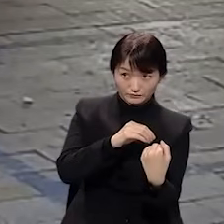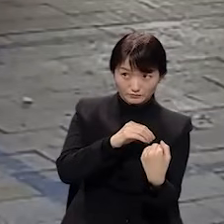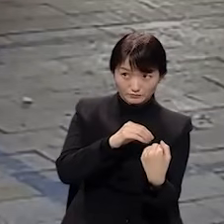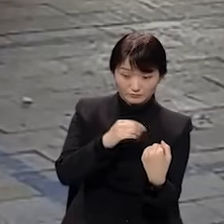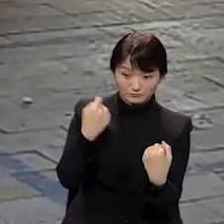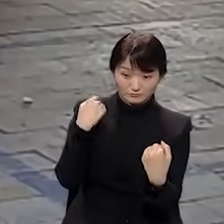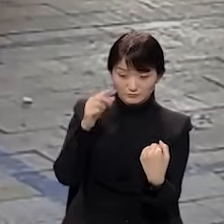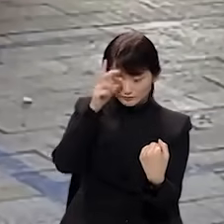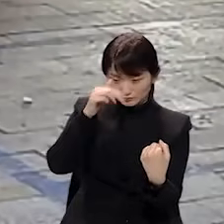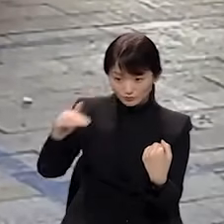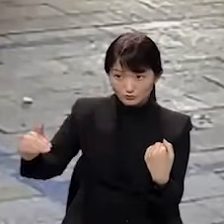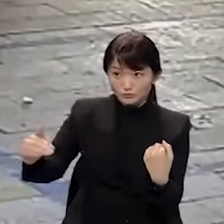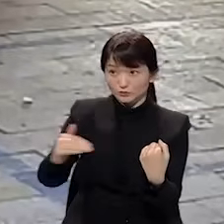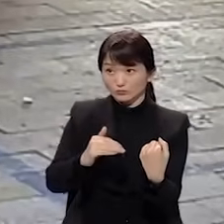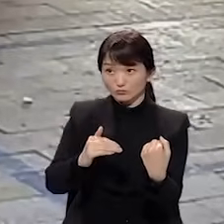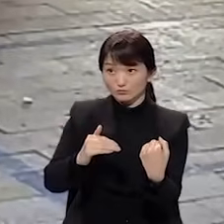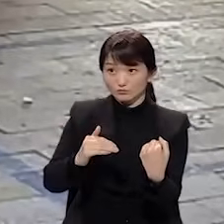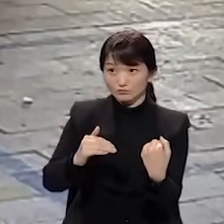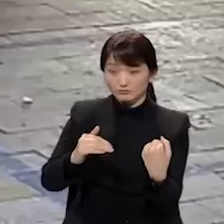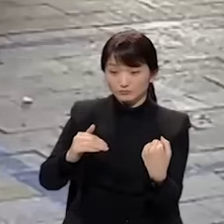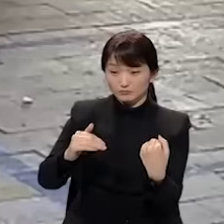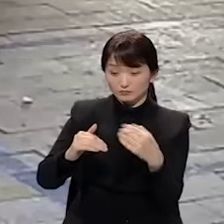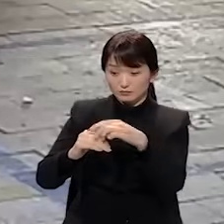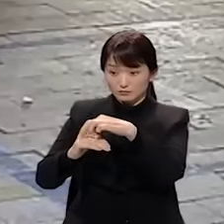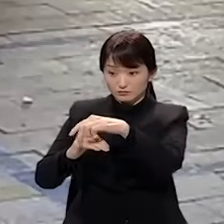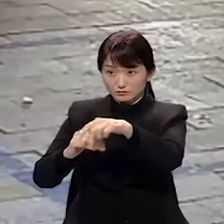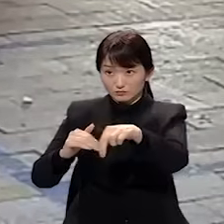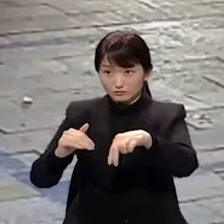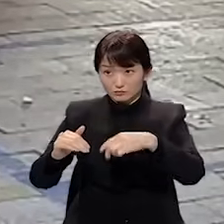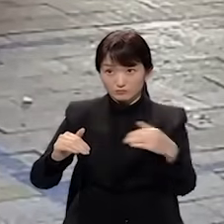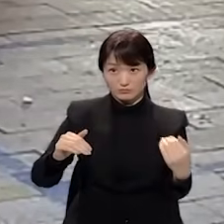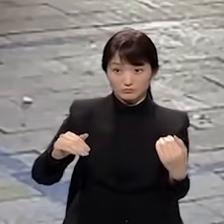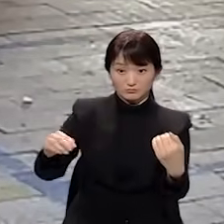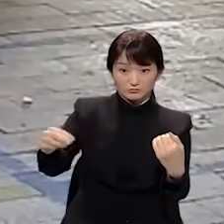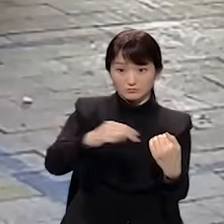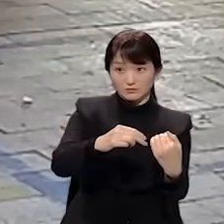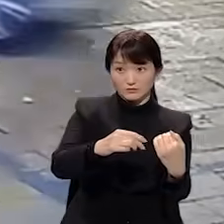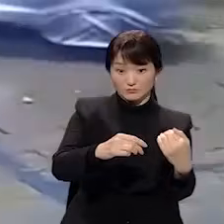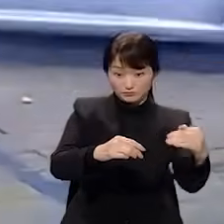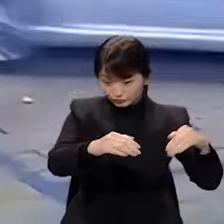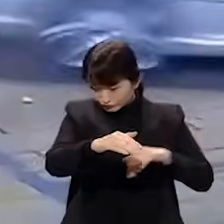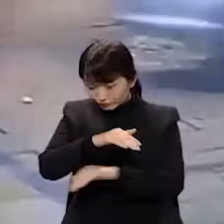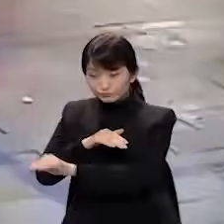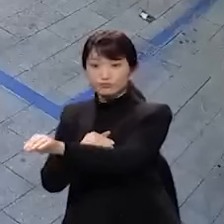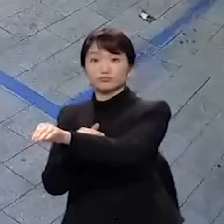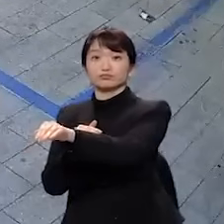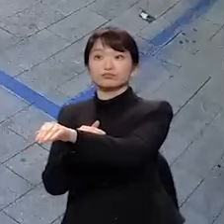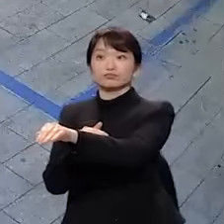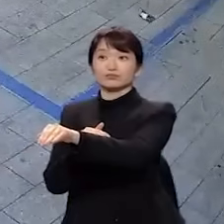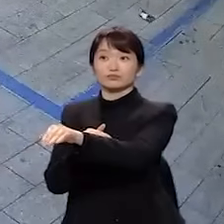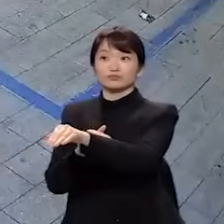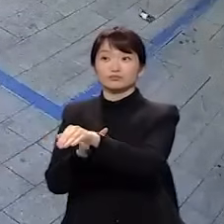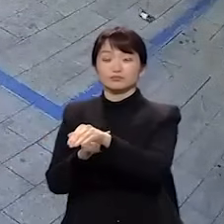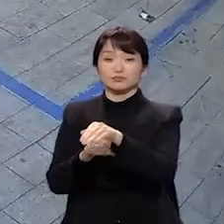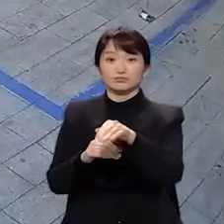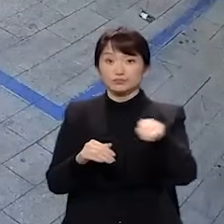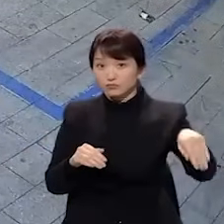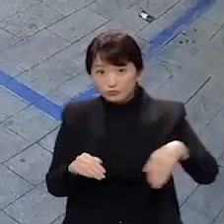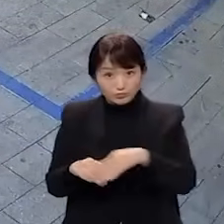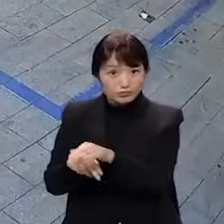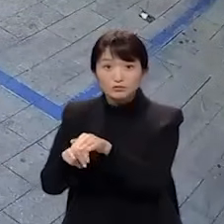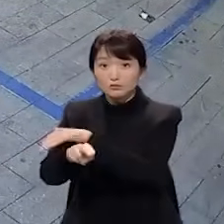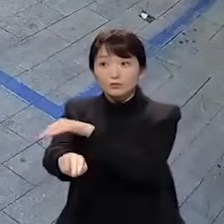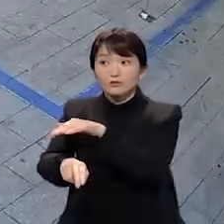뒤로 경찰차가서 멈춰섭니다 그리고 경찰이 달려나와서 아까 그 차를 향합니다 어 근데 시동 끈 줄 알았더니 자 제빨리